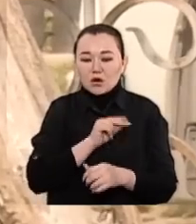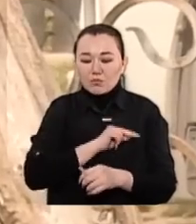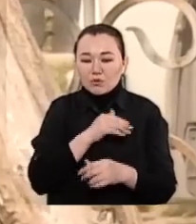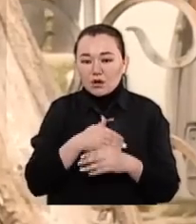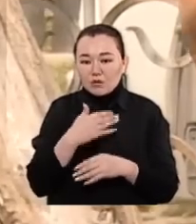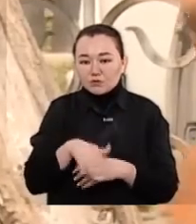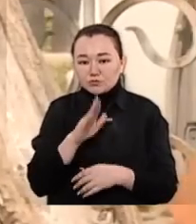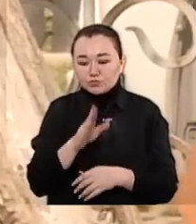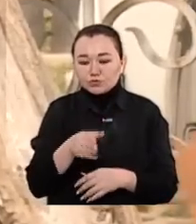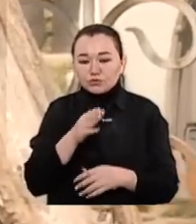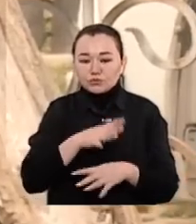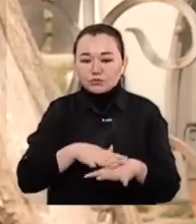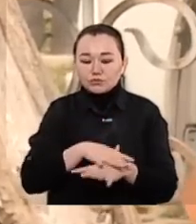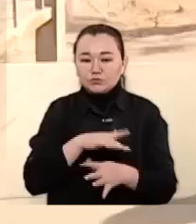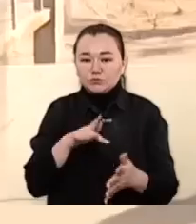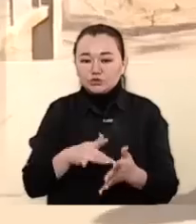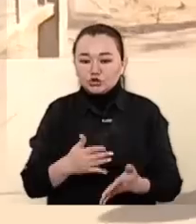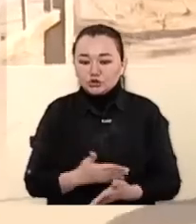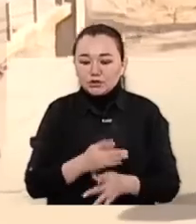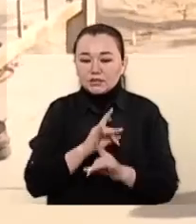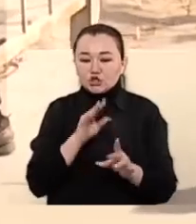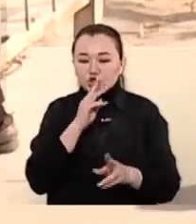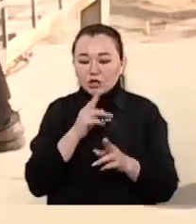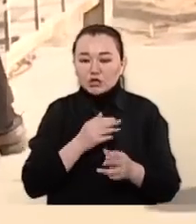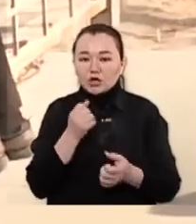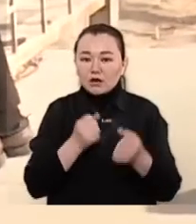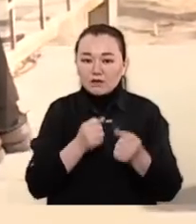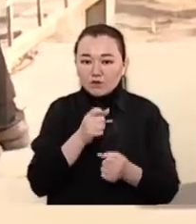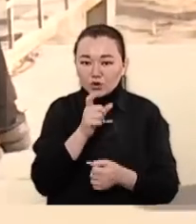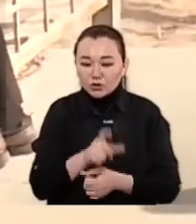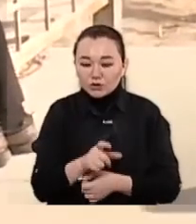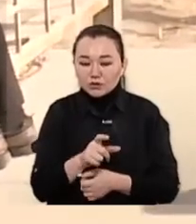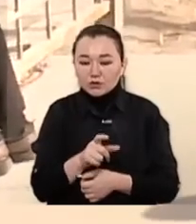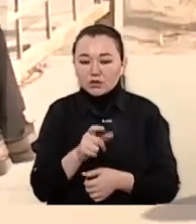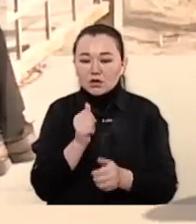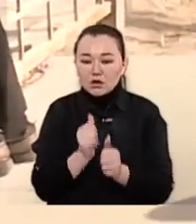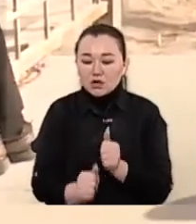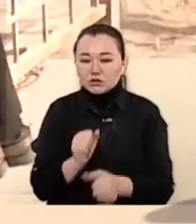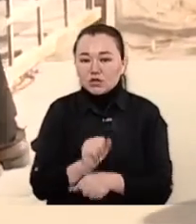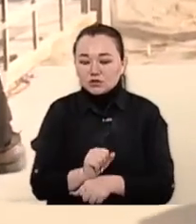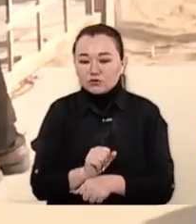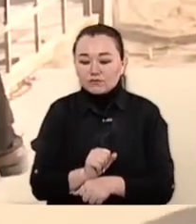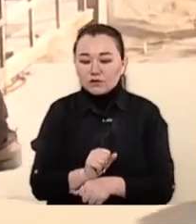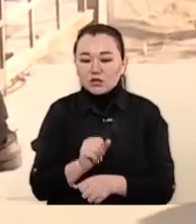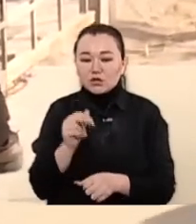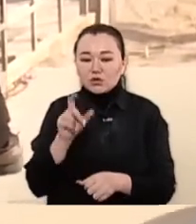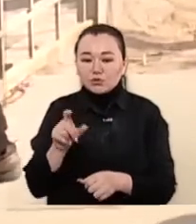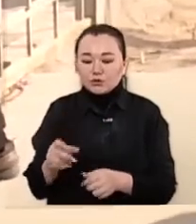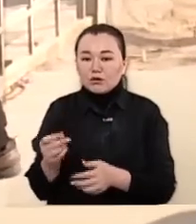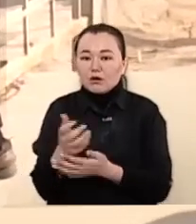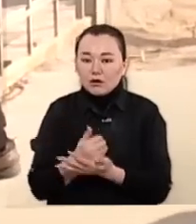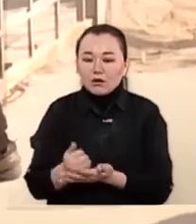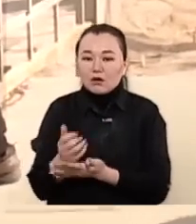қалатын болдық дейді қала тұрғындары. Шоферіміз әр остановкада жұрттан ақша жинаумен